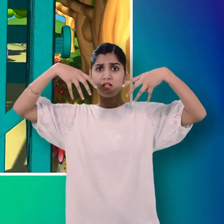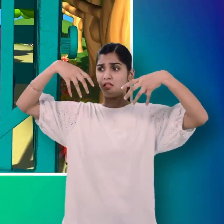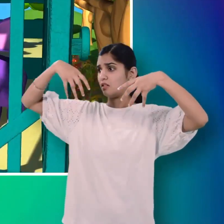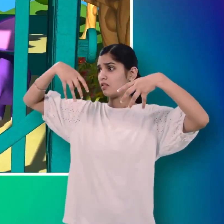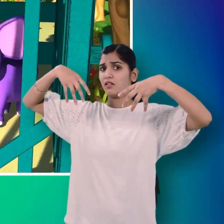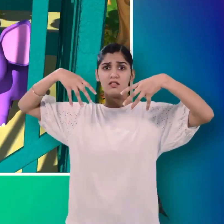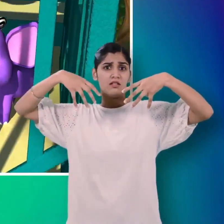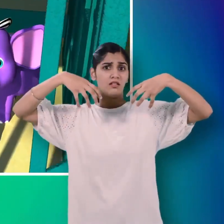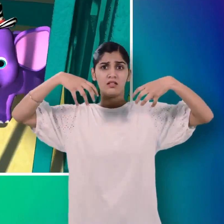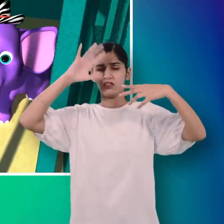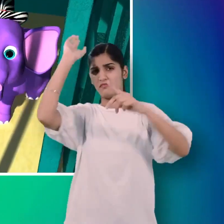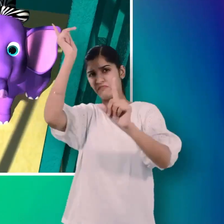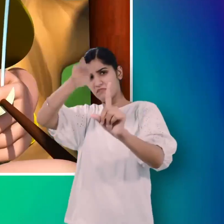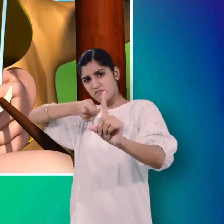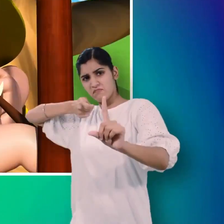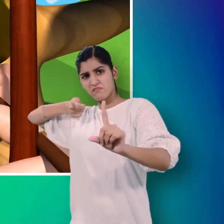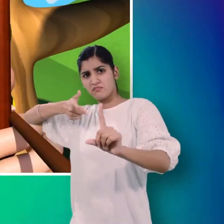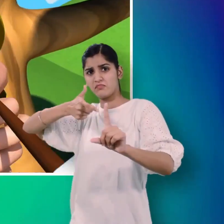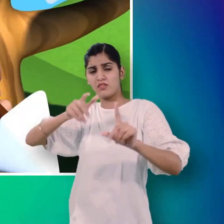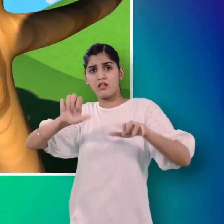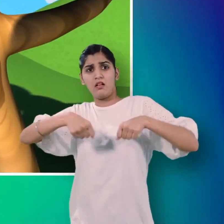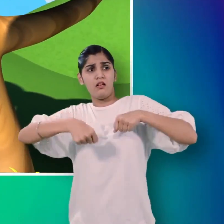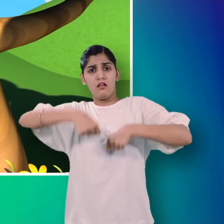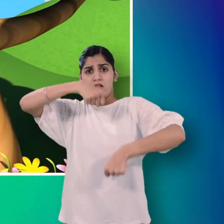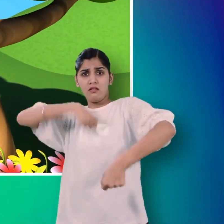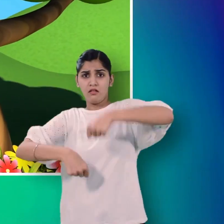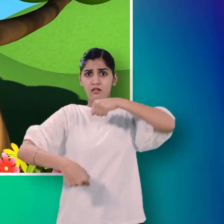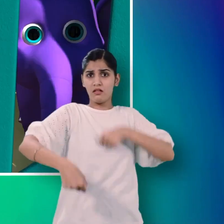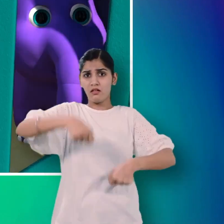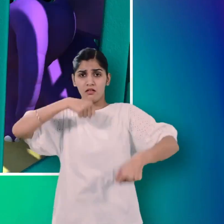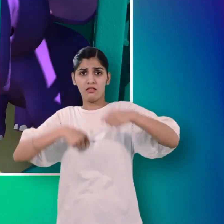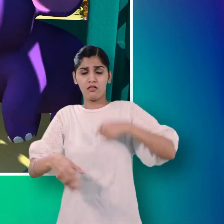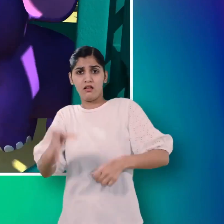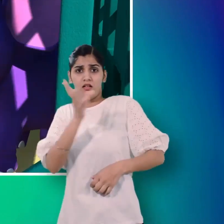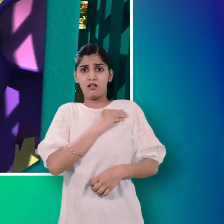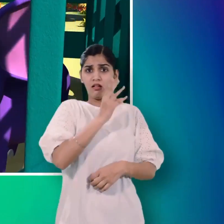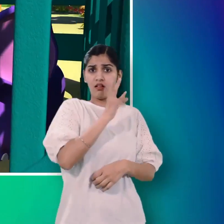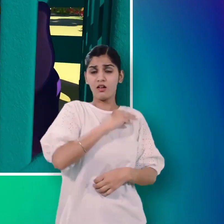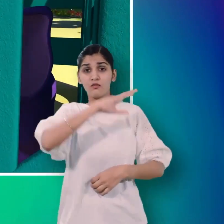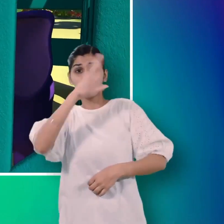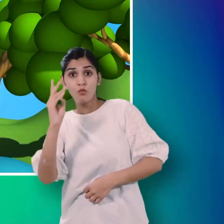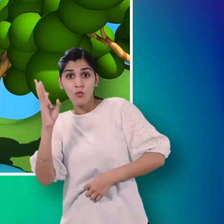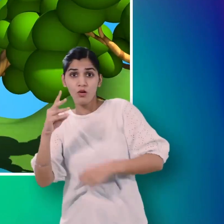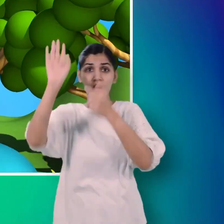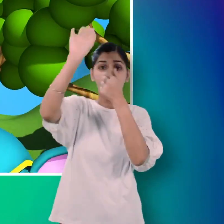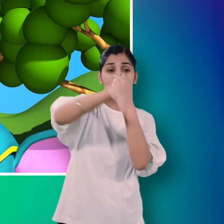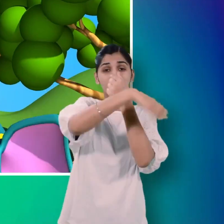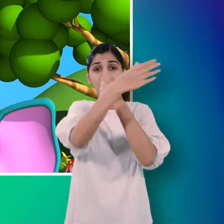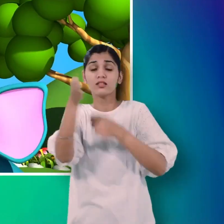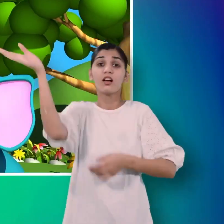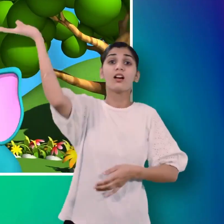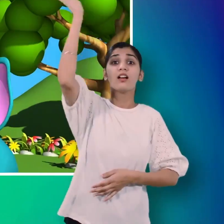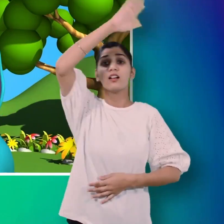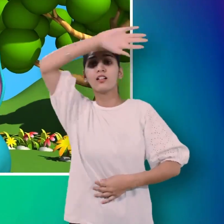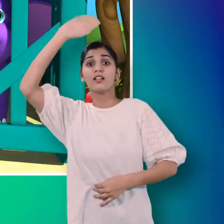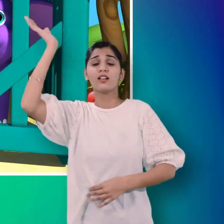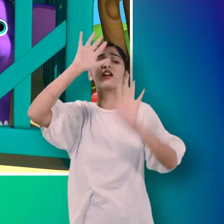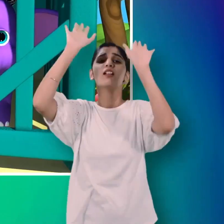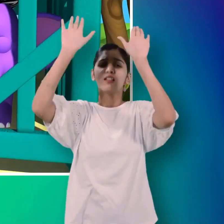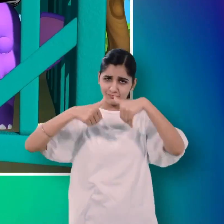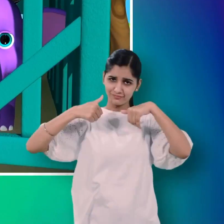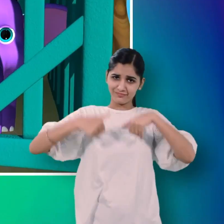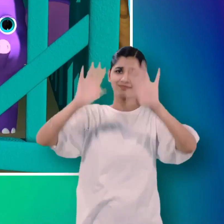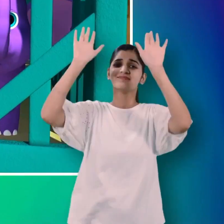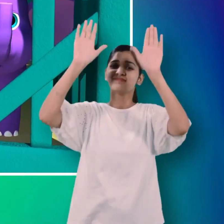पिंजरे में जाके वो फंसे, शिकारी को देखा देख के डरे, चौथे हाथी को इशारे